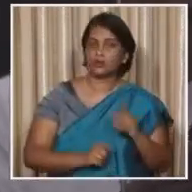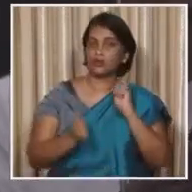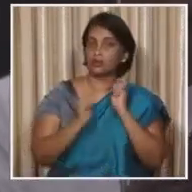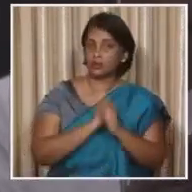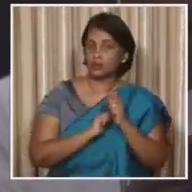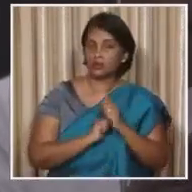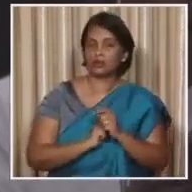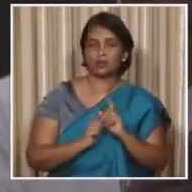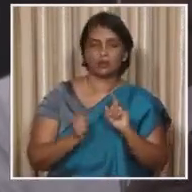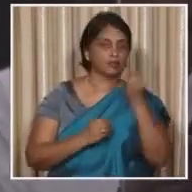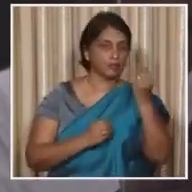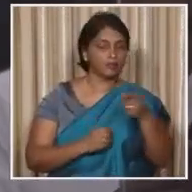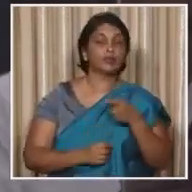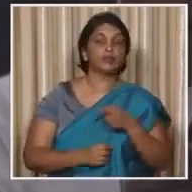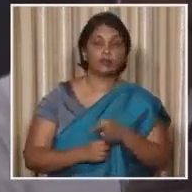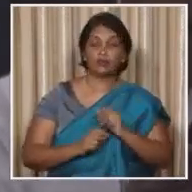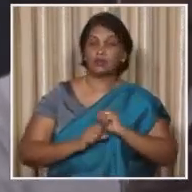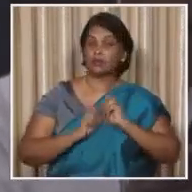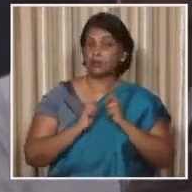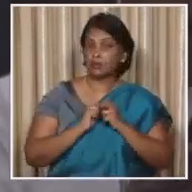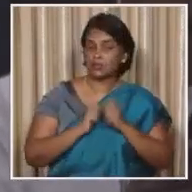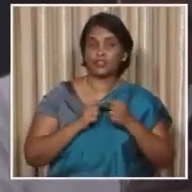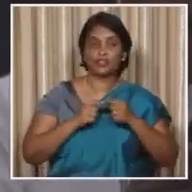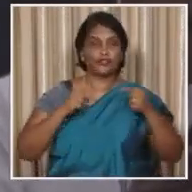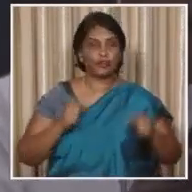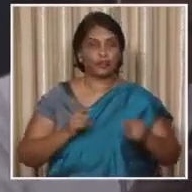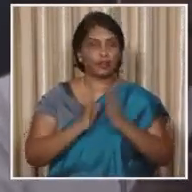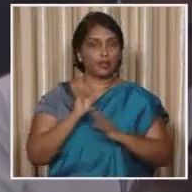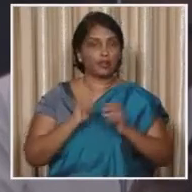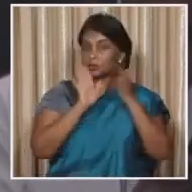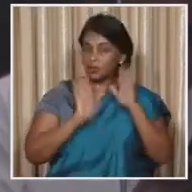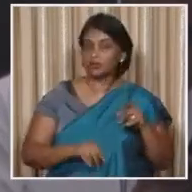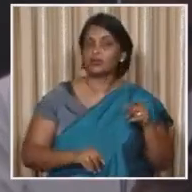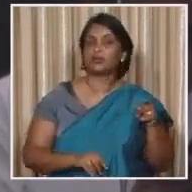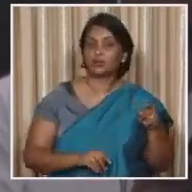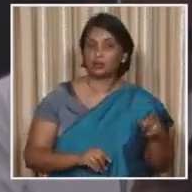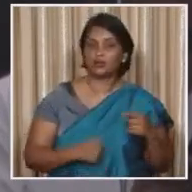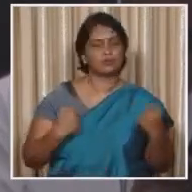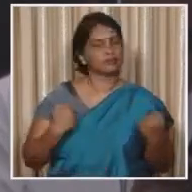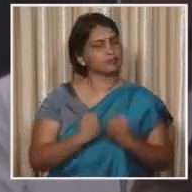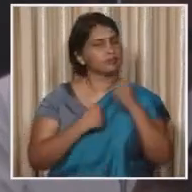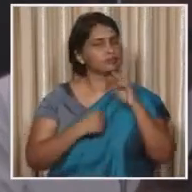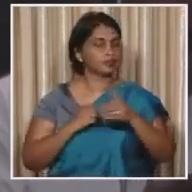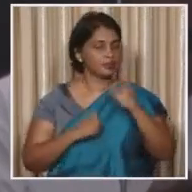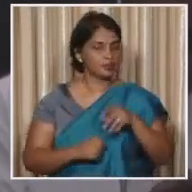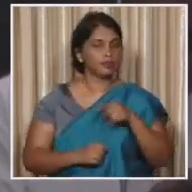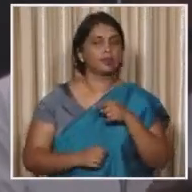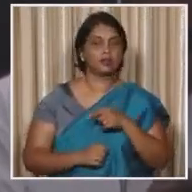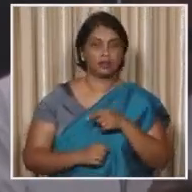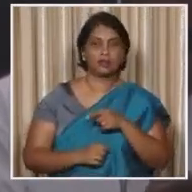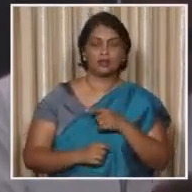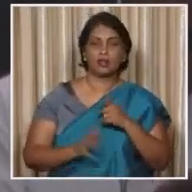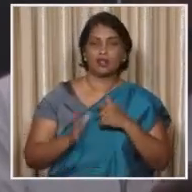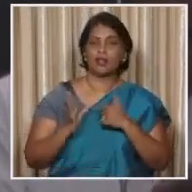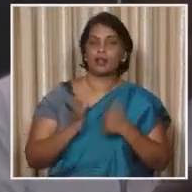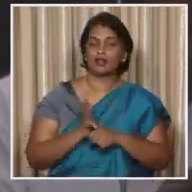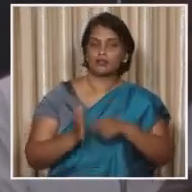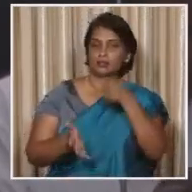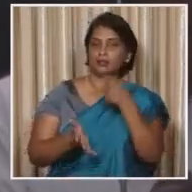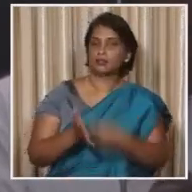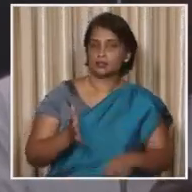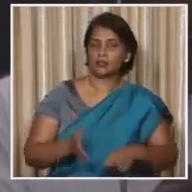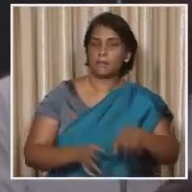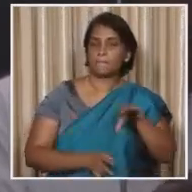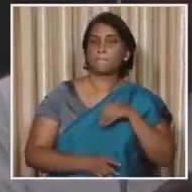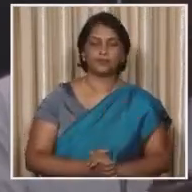සංශෝධන වලට කොලේ වහලා ගහද්දී ඒ අර්බුදය විපක්ෂයේ මන්ත්‍රීවරු පෙන්වා දෙමින් තිබියදී ඒ අභියෝගයට ලක් කරමින් තිබියදී එතුමා ඒ පනතට අස්සම් කරලා ඒක